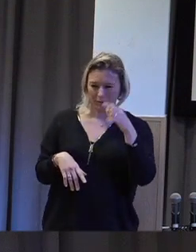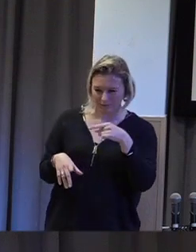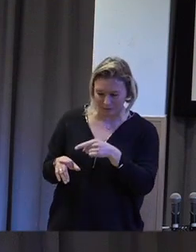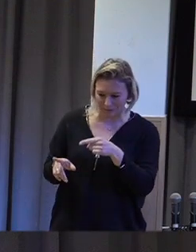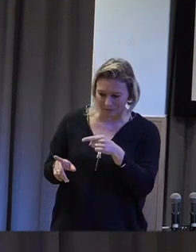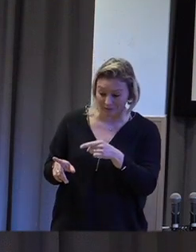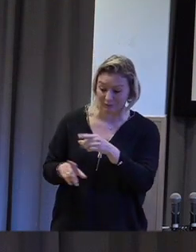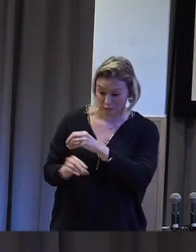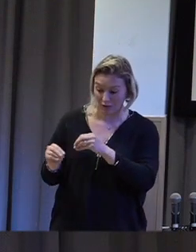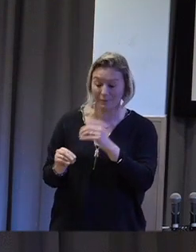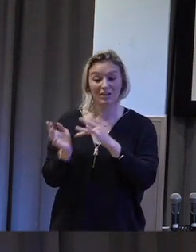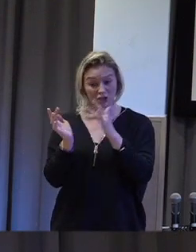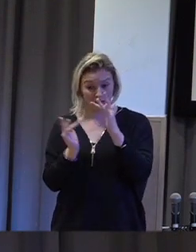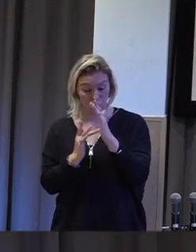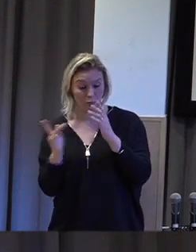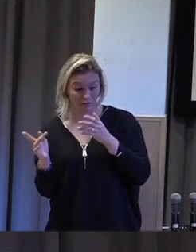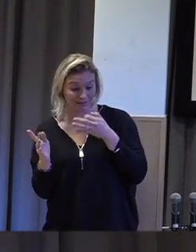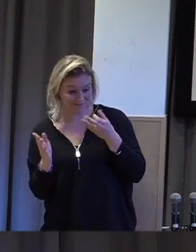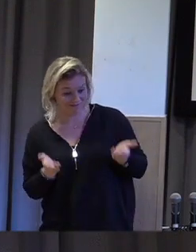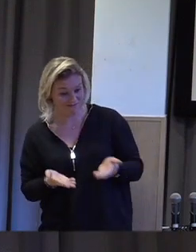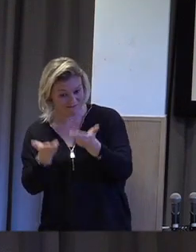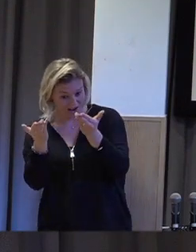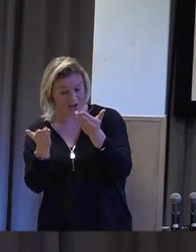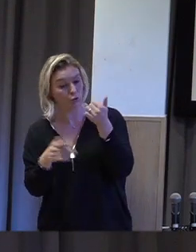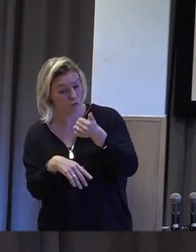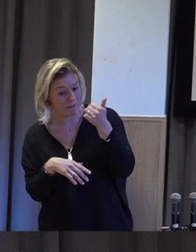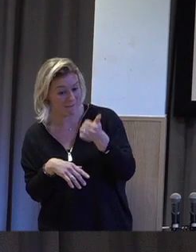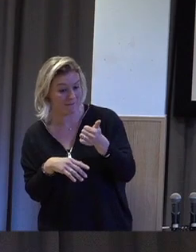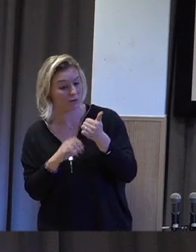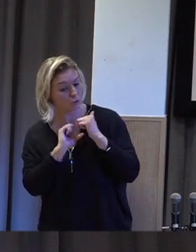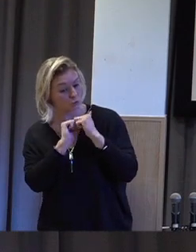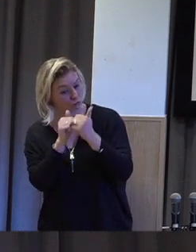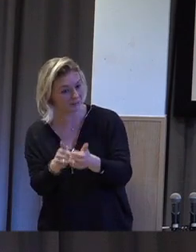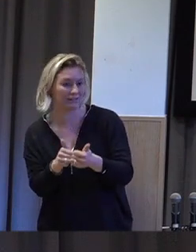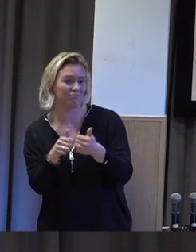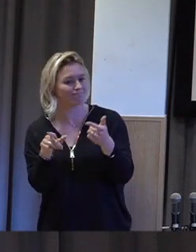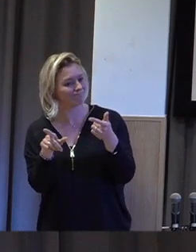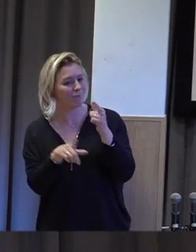lui dit, « Va. » Et toi, fais de même.